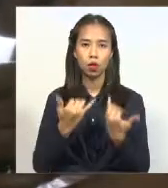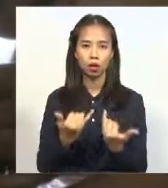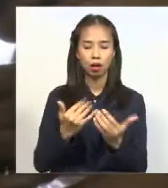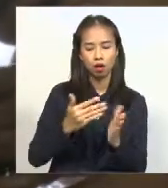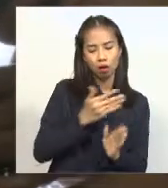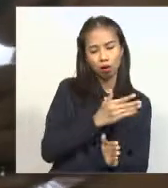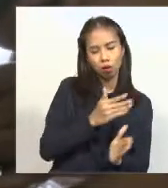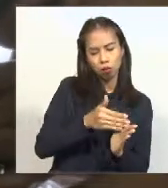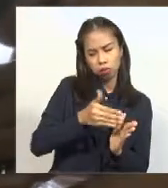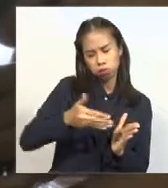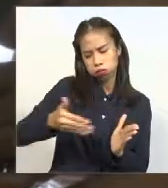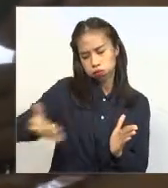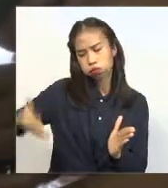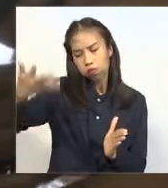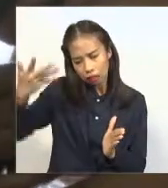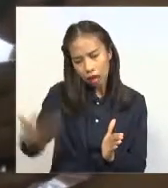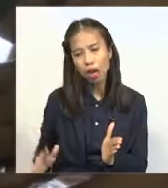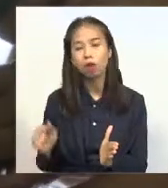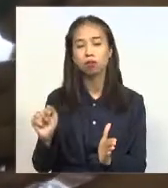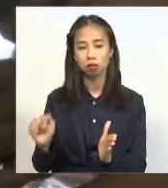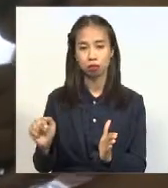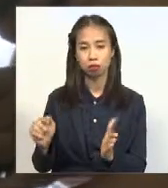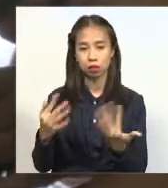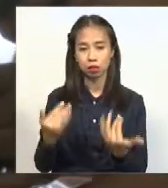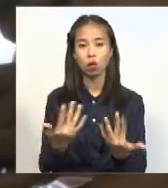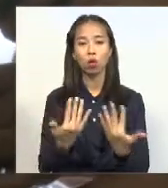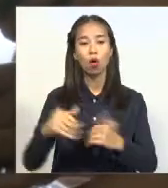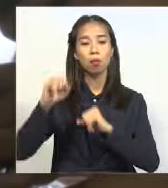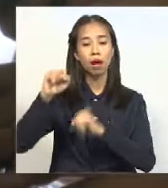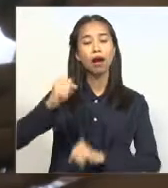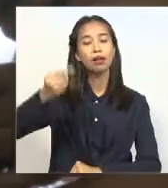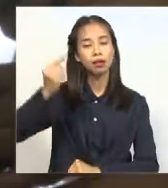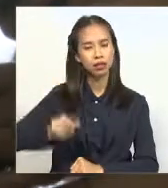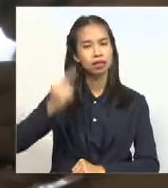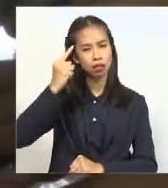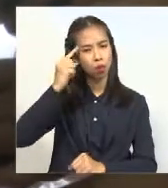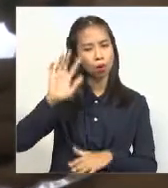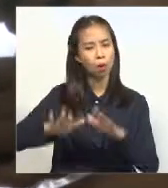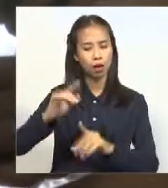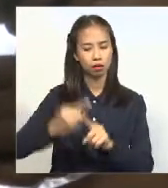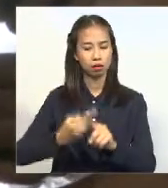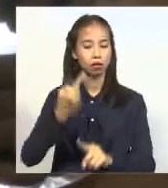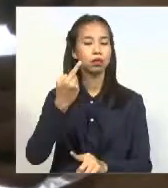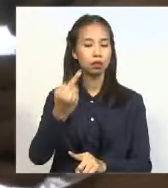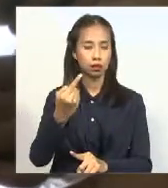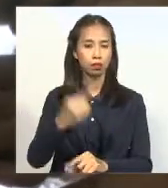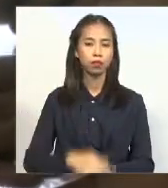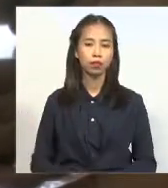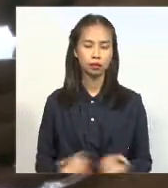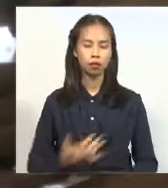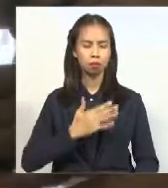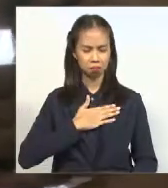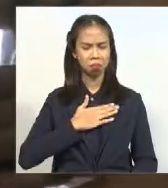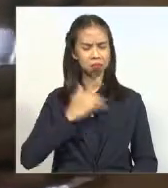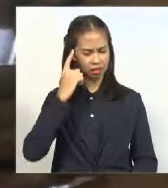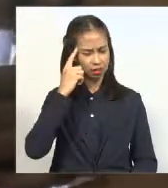มาณระดับหนึ่งแล้วกว่าจะได้มีการประกาศใช้จริงๆก็คงจะไปถึงเดือนมกราคมนู่นนะครับดังนั้นผมมั่นใจว่